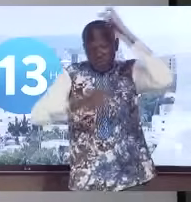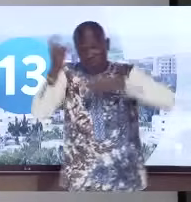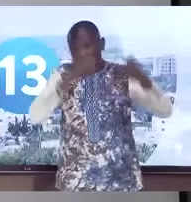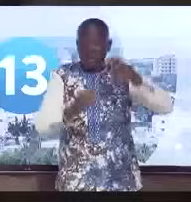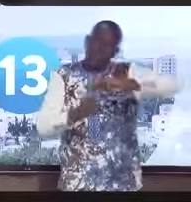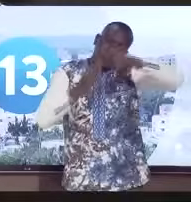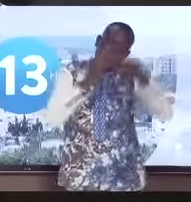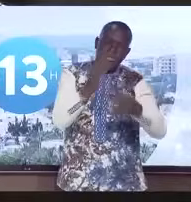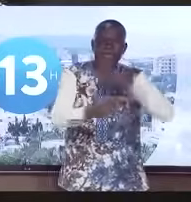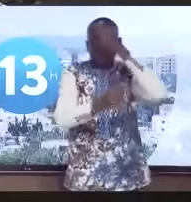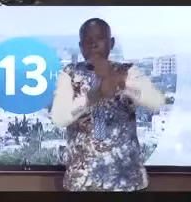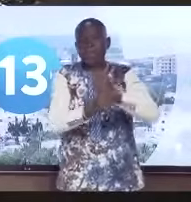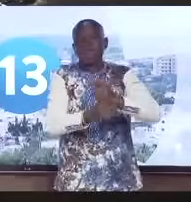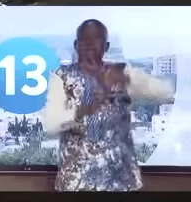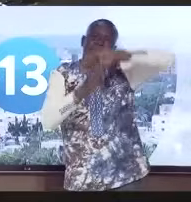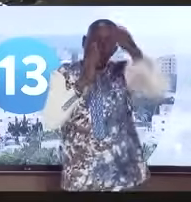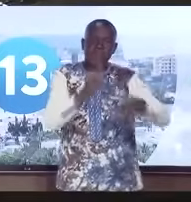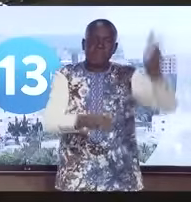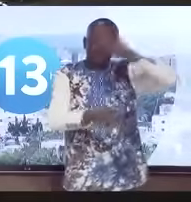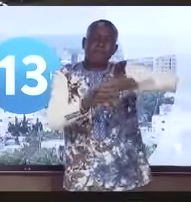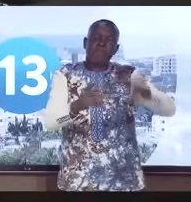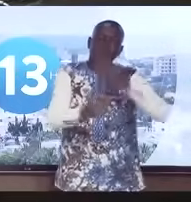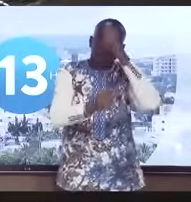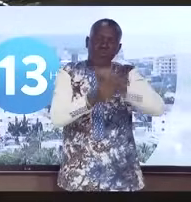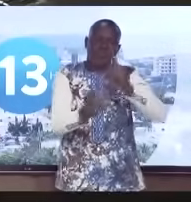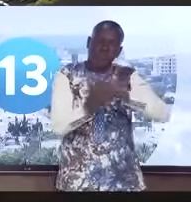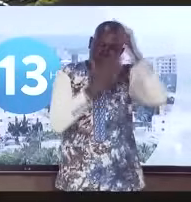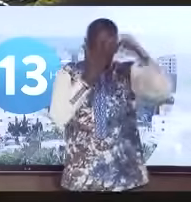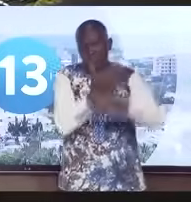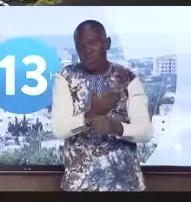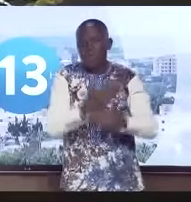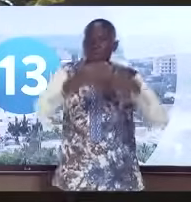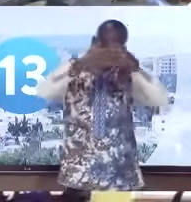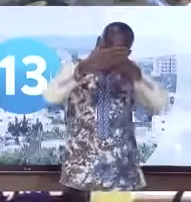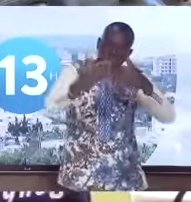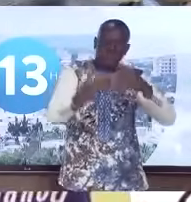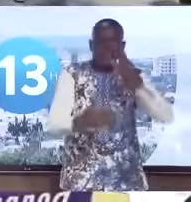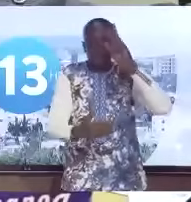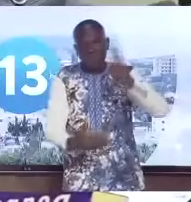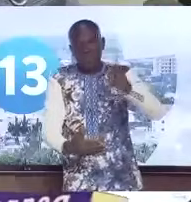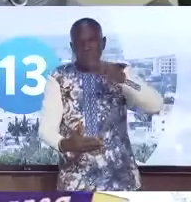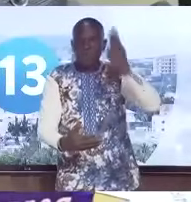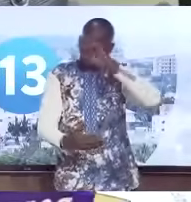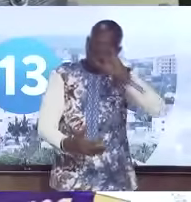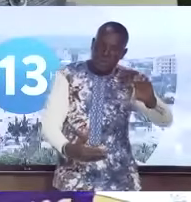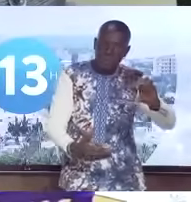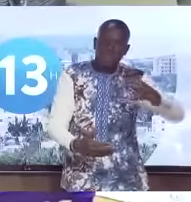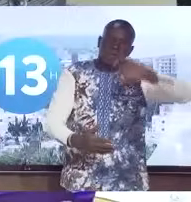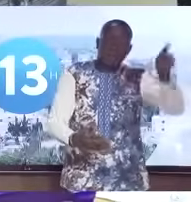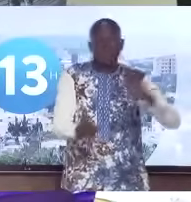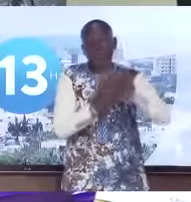rapport d'activité et le bilan de mise en œuvre du dit projet. Avant le PRCK, d'autres projets ont